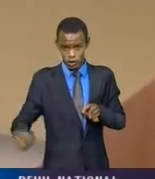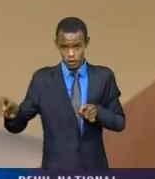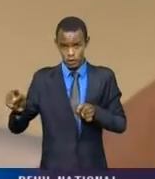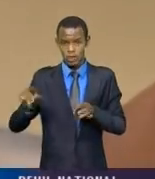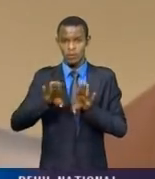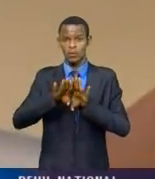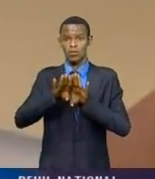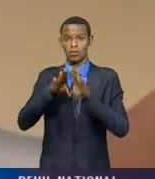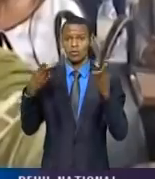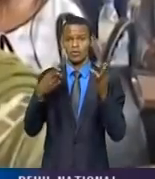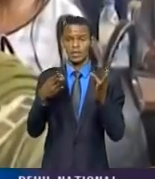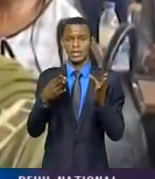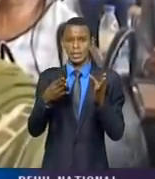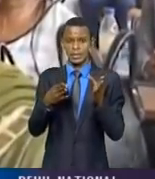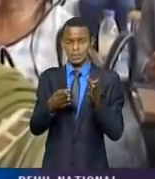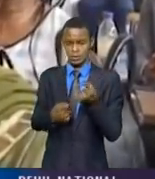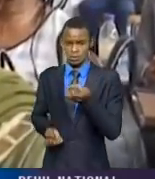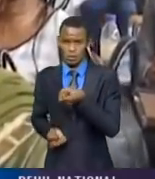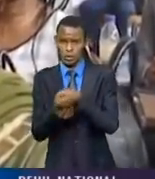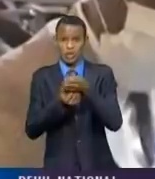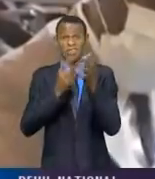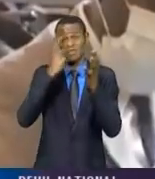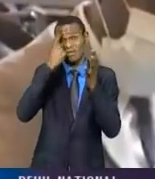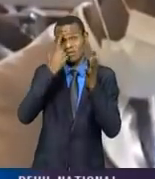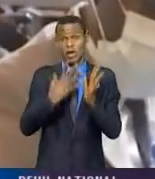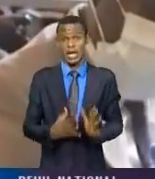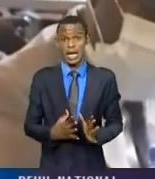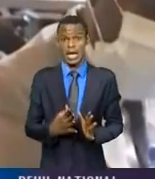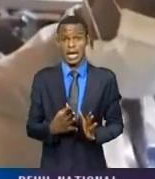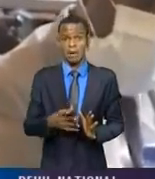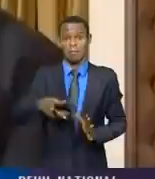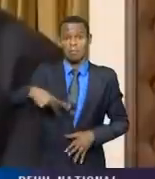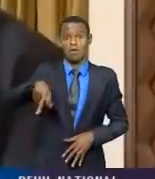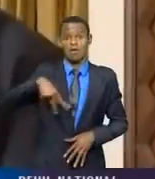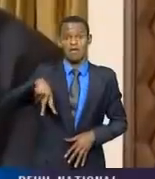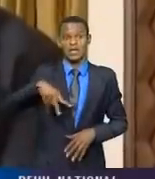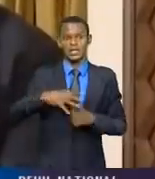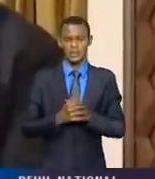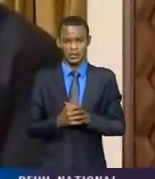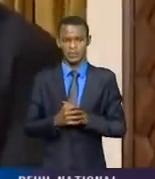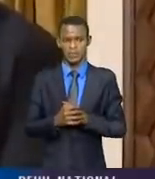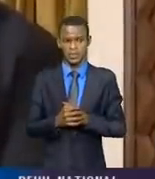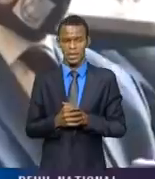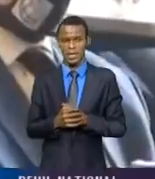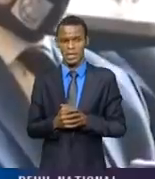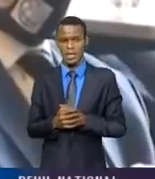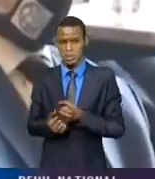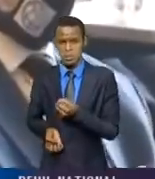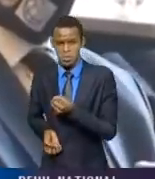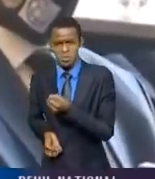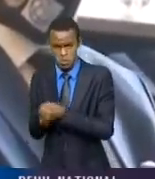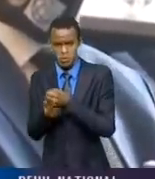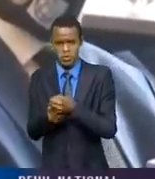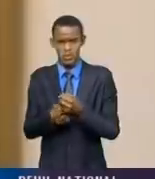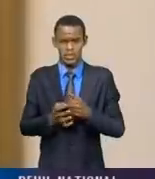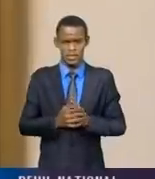zone cassivi tas va dès les cinq jours à l'intention des acteurs d'écriture des institutions financières veinid is it kivu